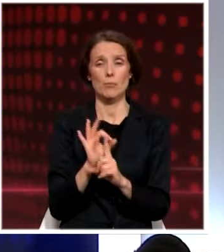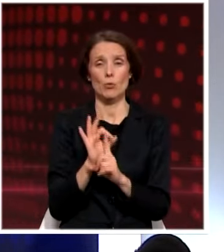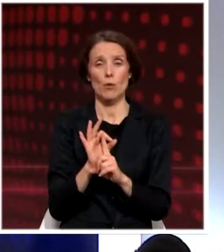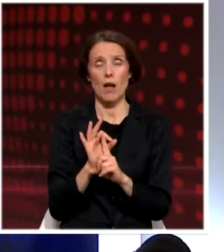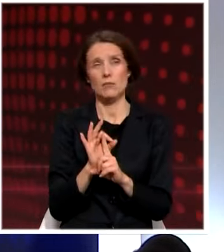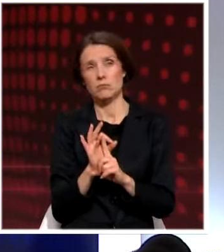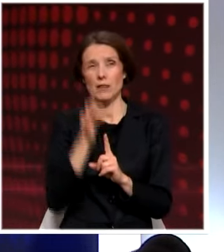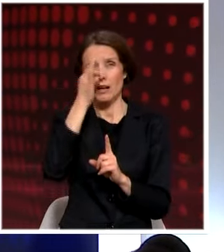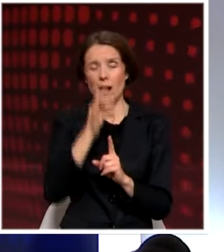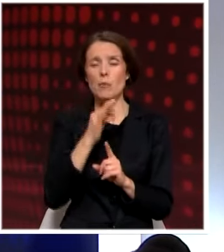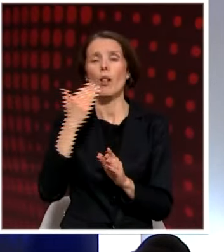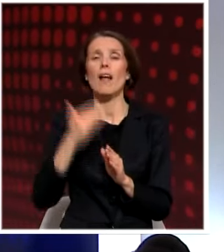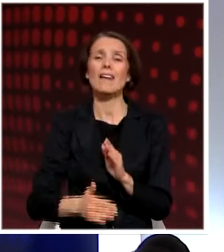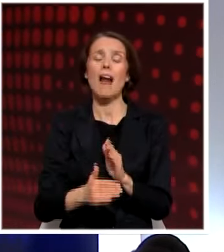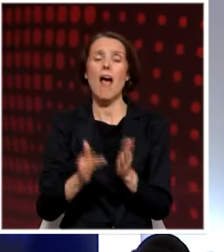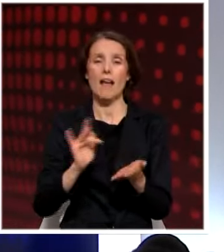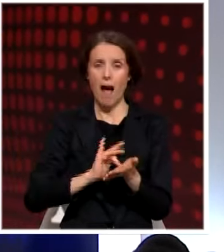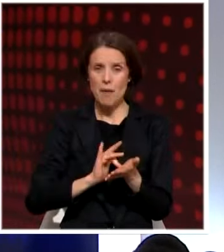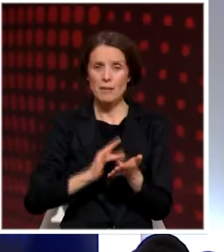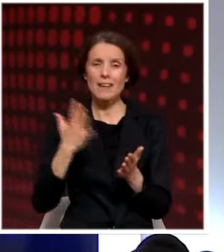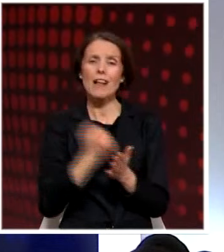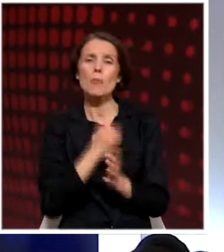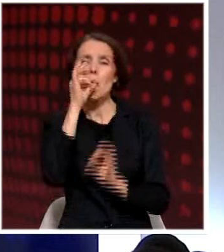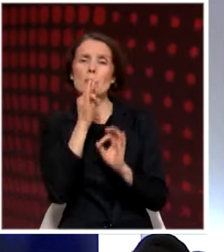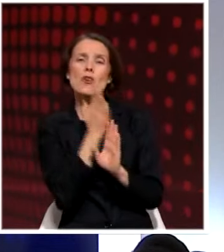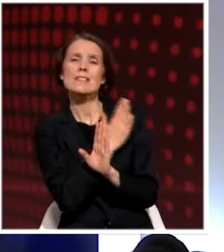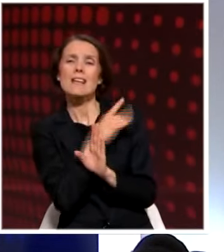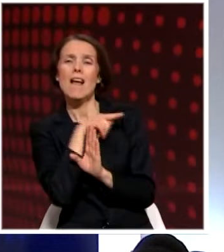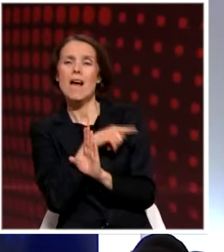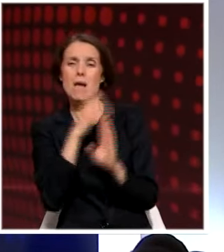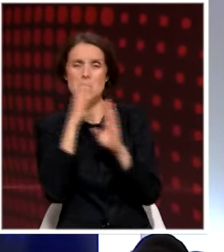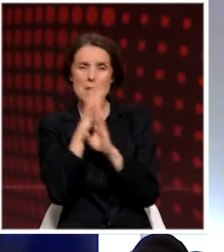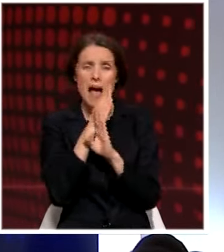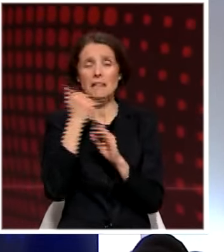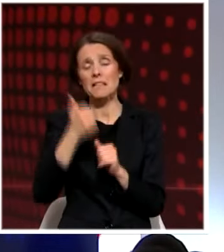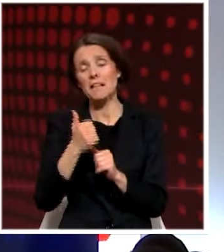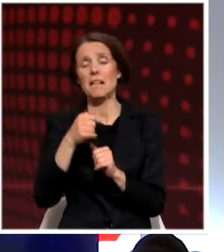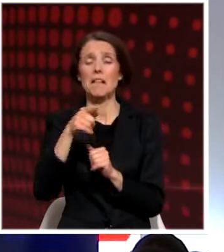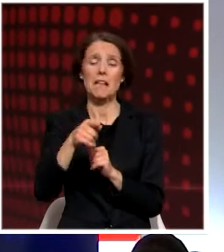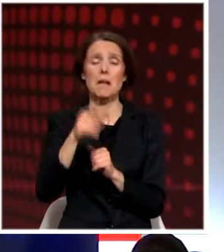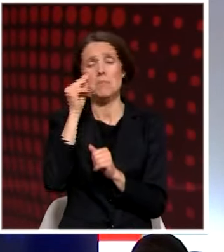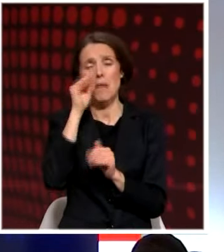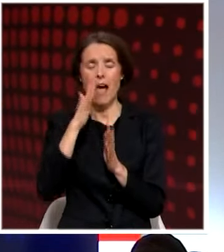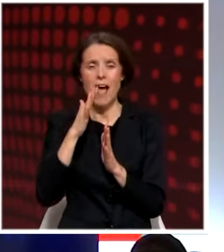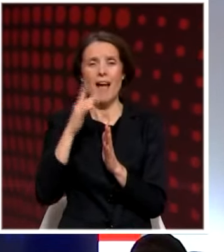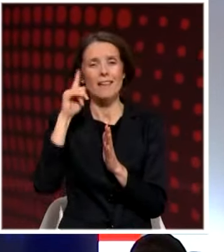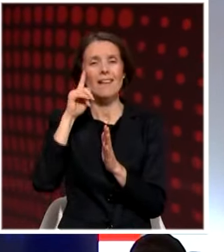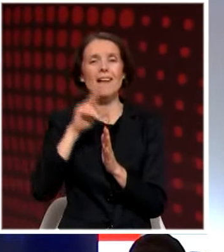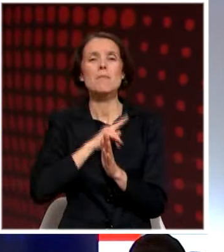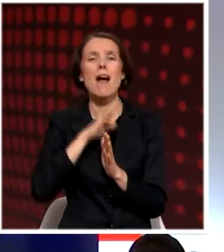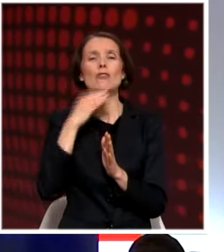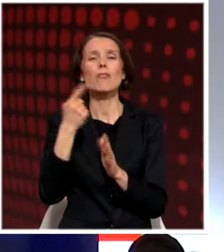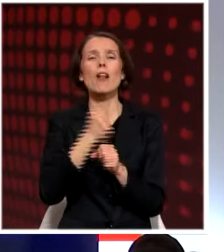kraj aprila da bismo dobili procenu za mart mjesec, dakle ili kraj maja za mart mjesec, jer tada imate dovoljan broj radnih dana.